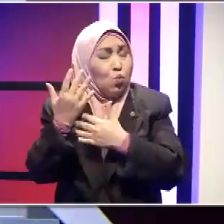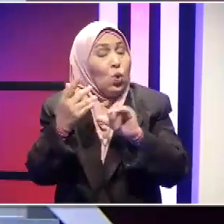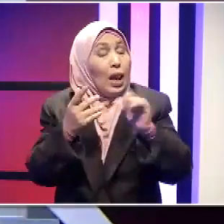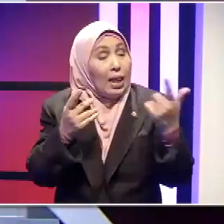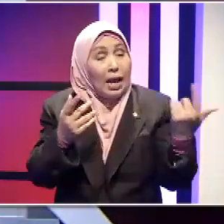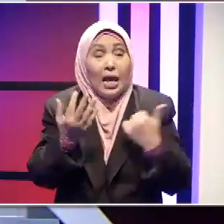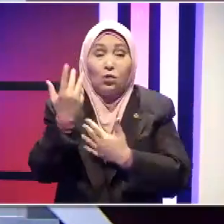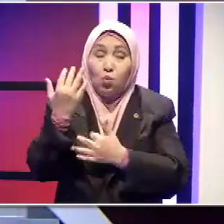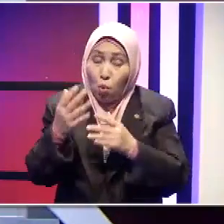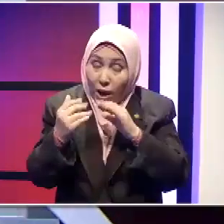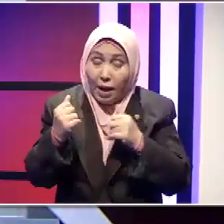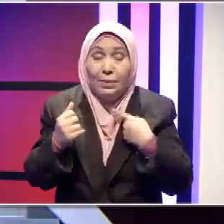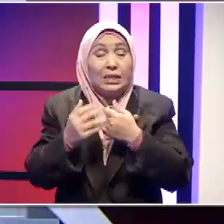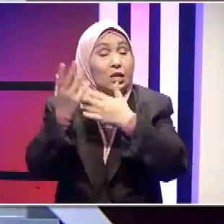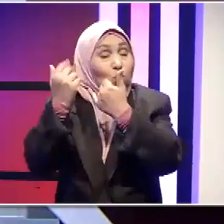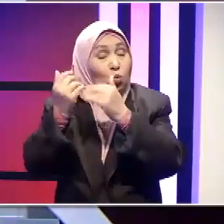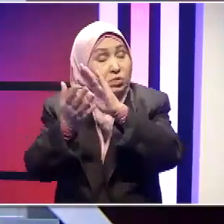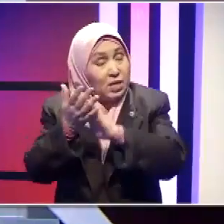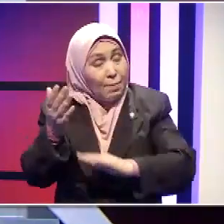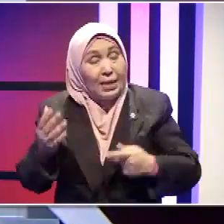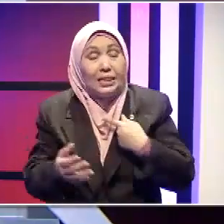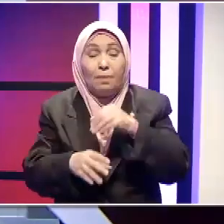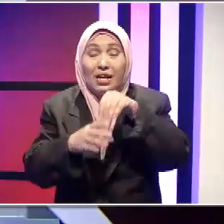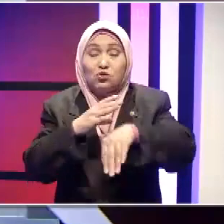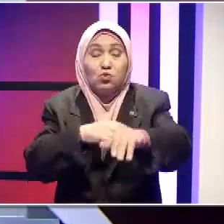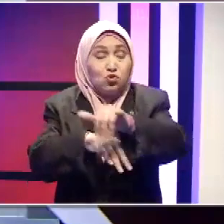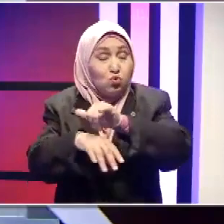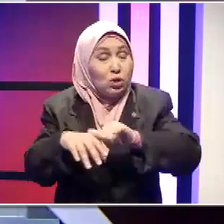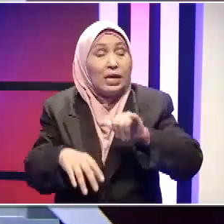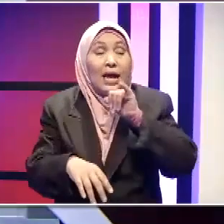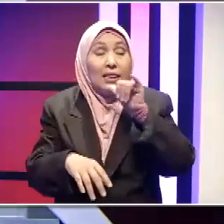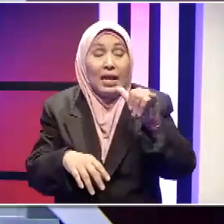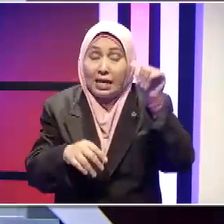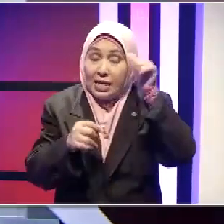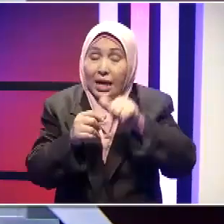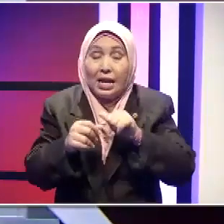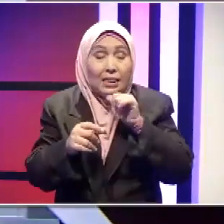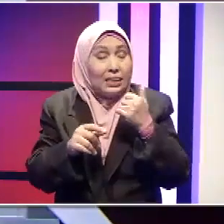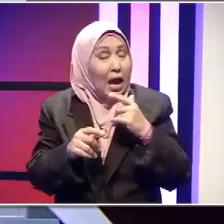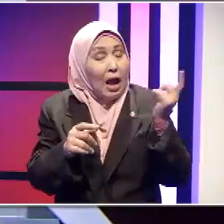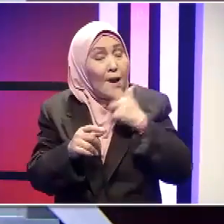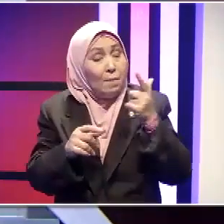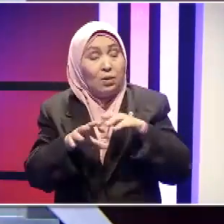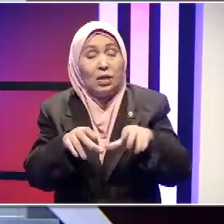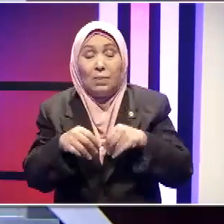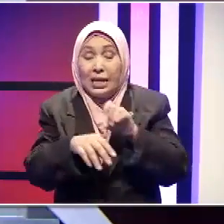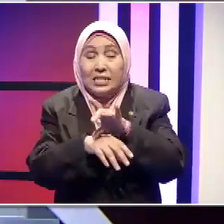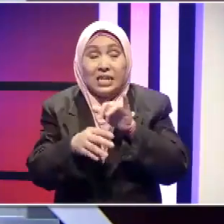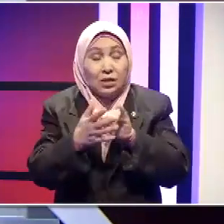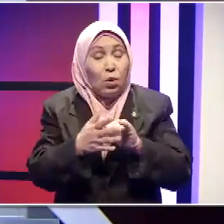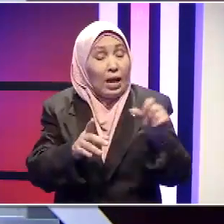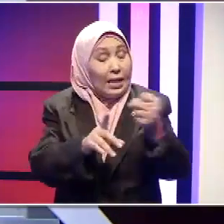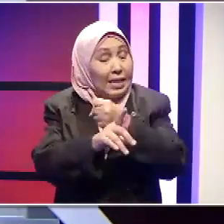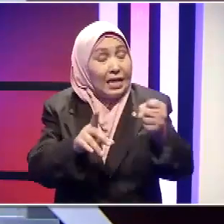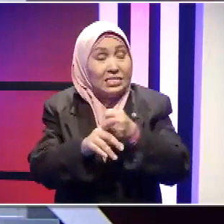dan harapnya kita tunggu sampai kita masuk surga yang tak ingat dan tidak mau menerima nasihat itu akan